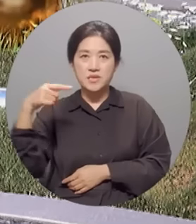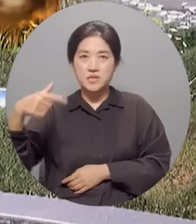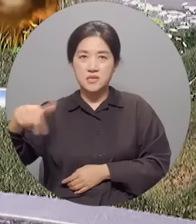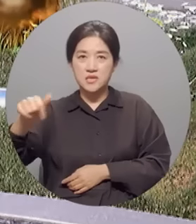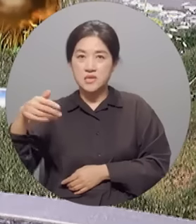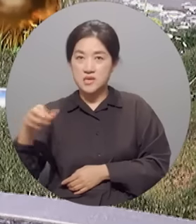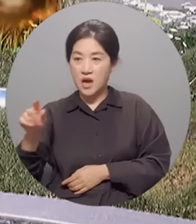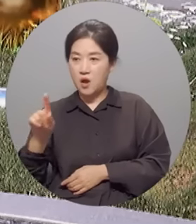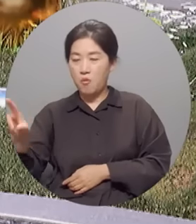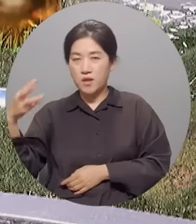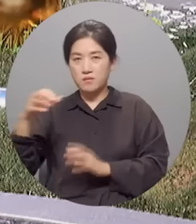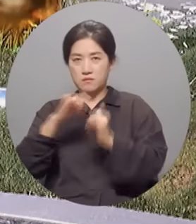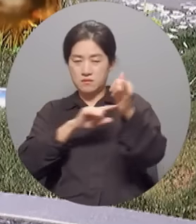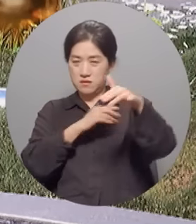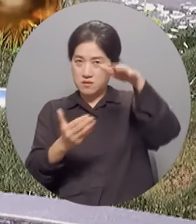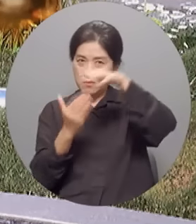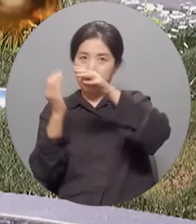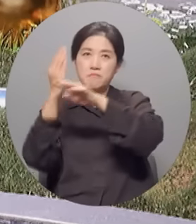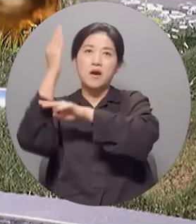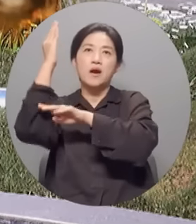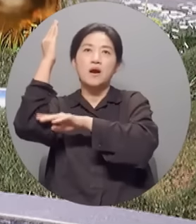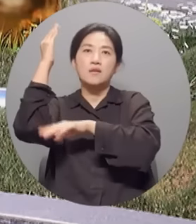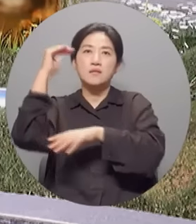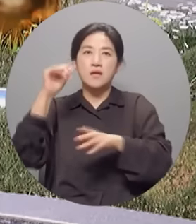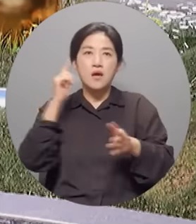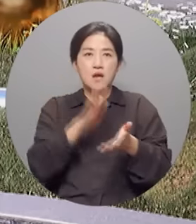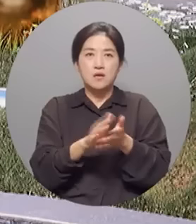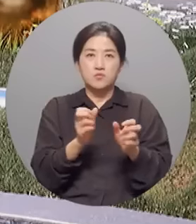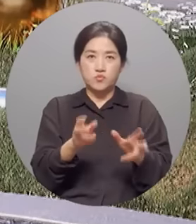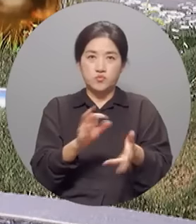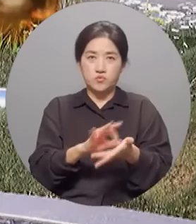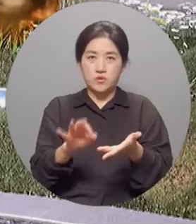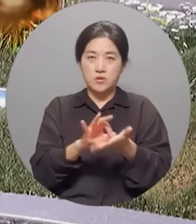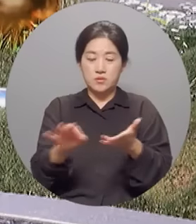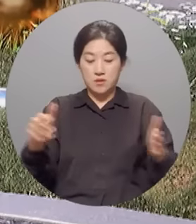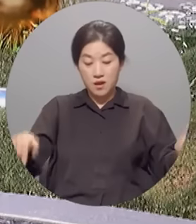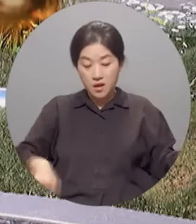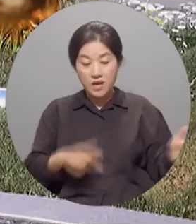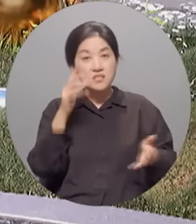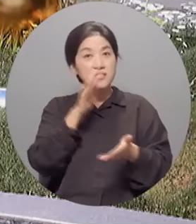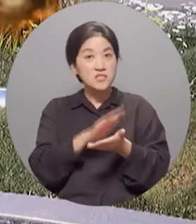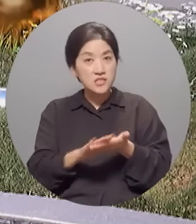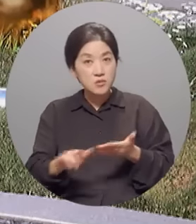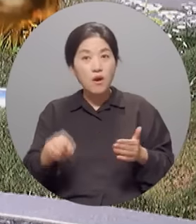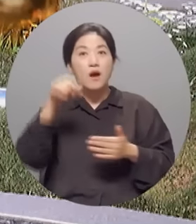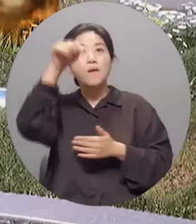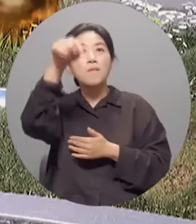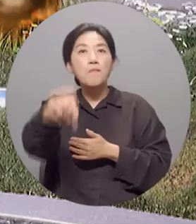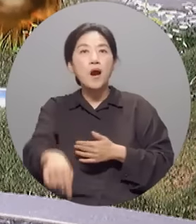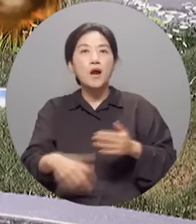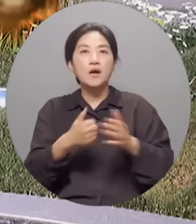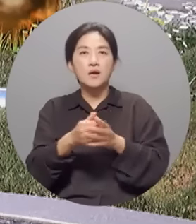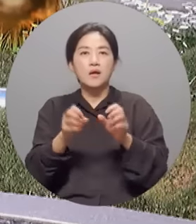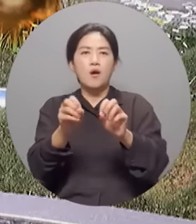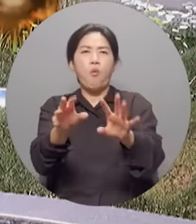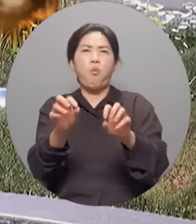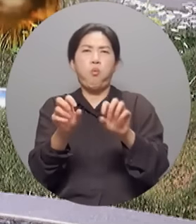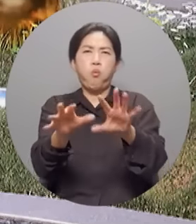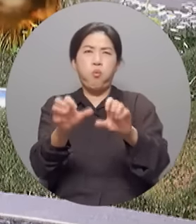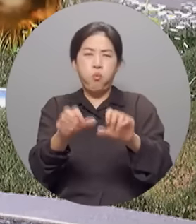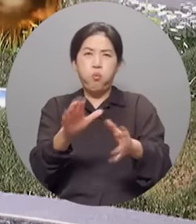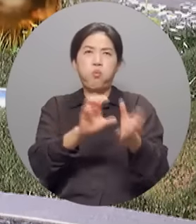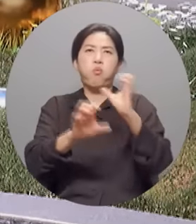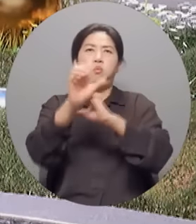역대 최고치를 경신했습니다. 에어컨을 사용할수록 실내는 시원해지지만 바깥은 실외기에서 나오는 열까지